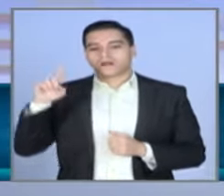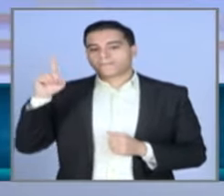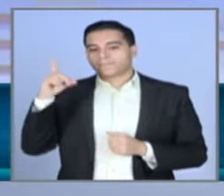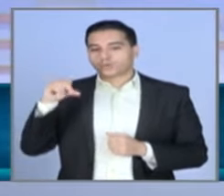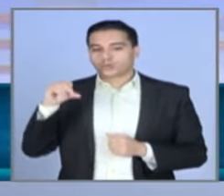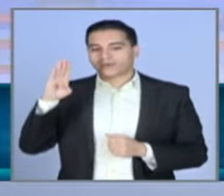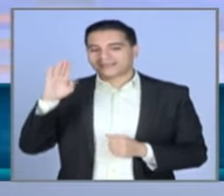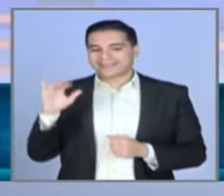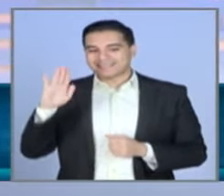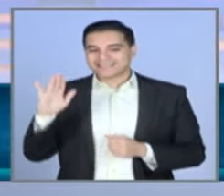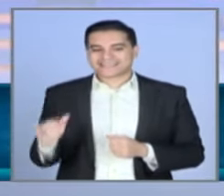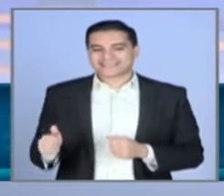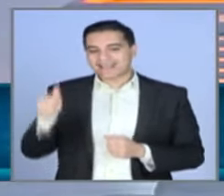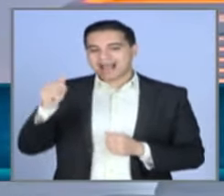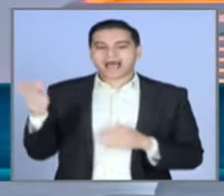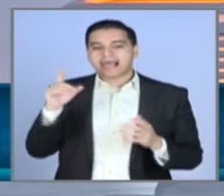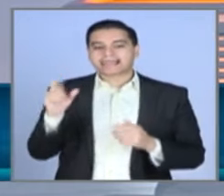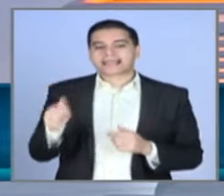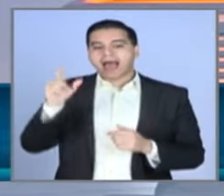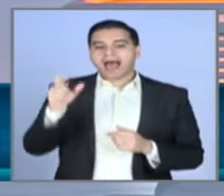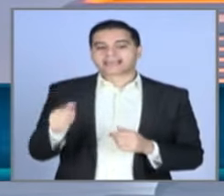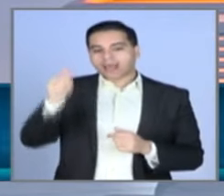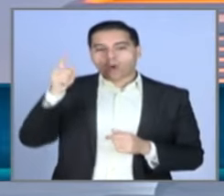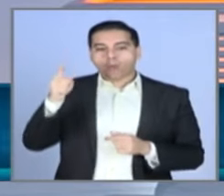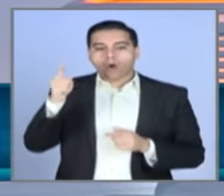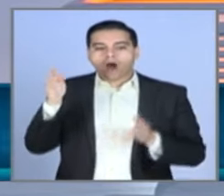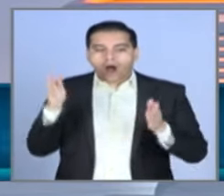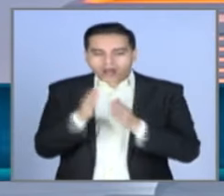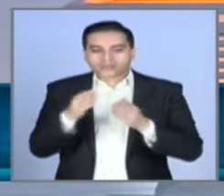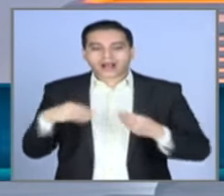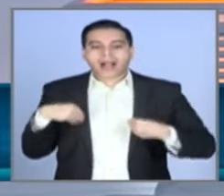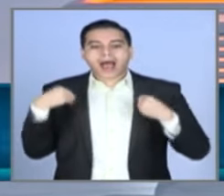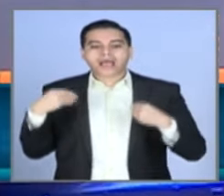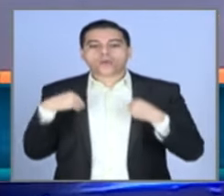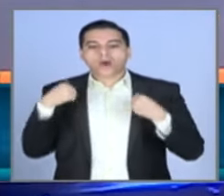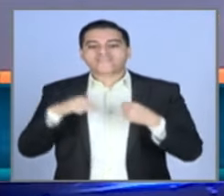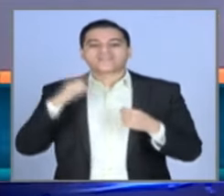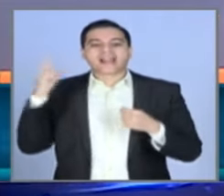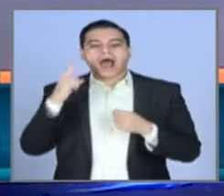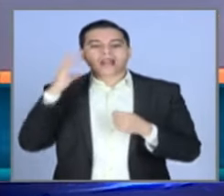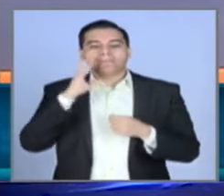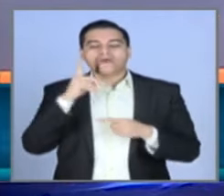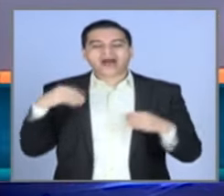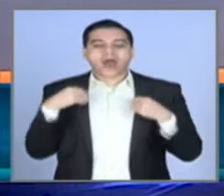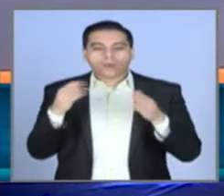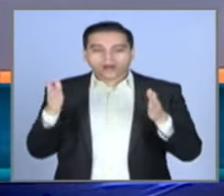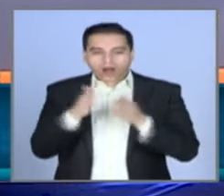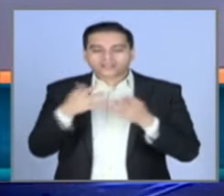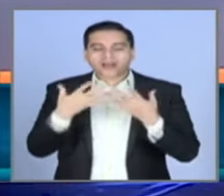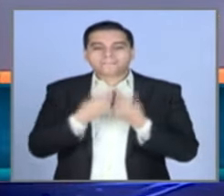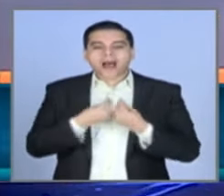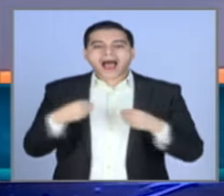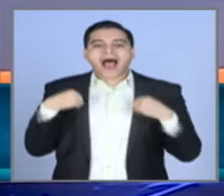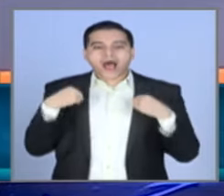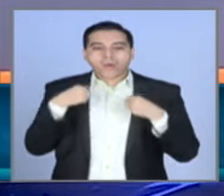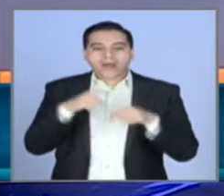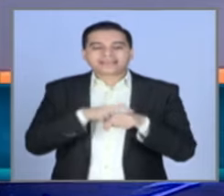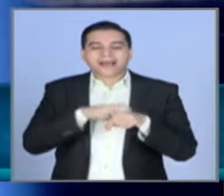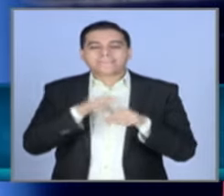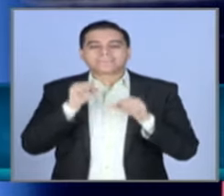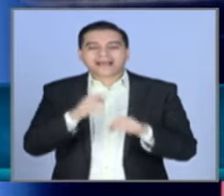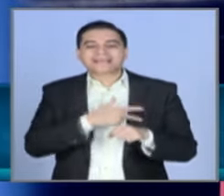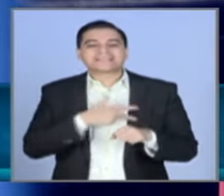بروكيسيا نانا هو من أصغر الحيوانات في العالم، في لأي طائفة حيوانية